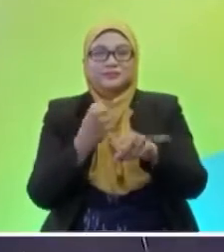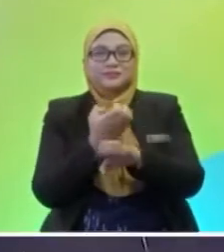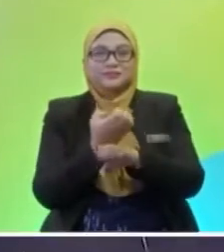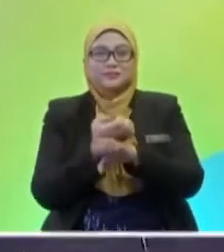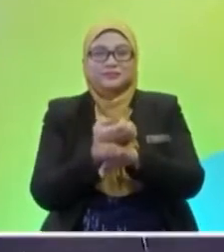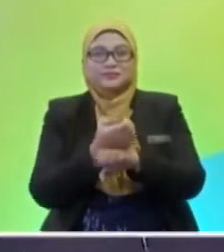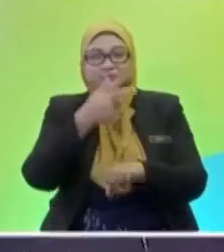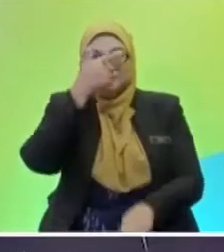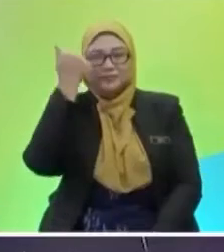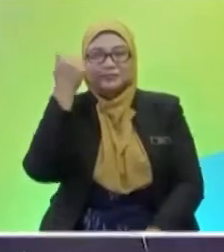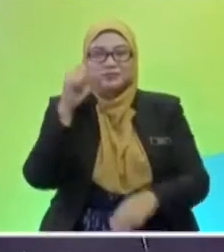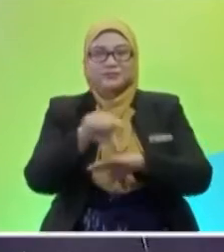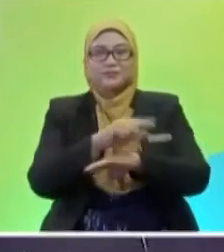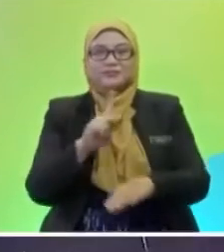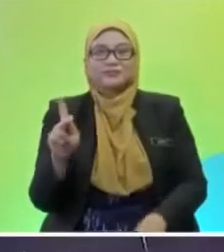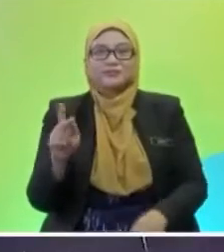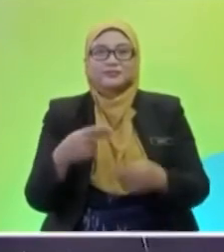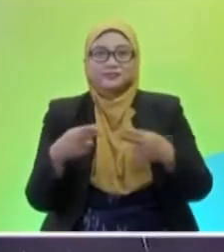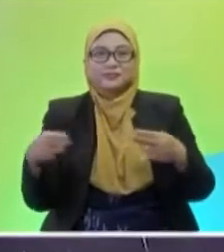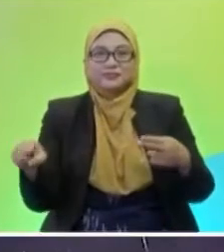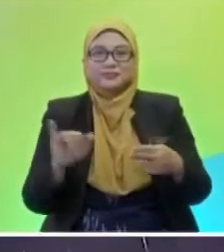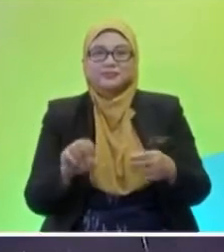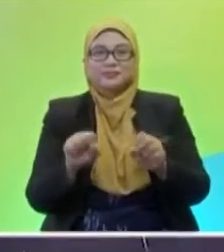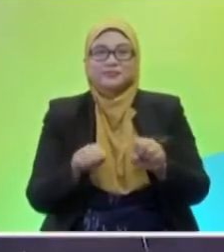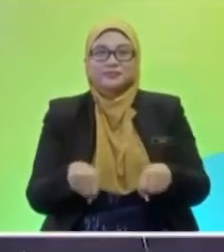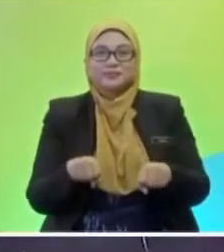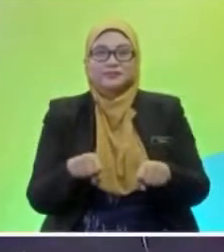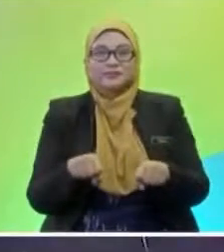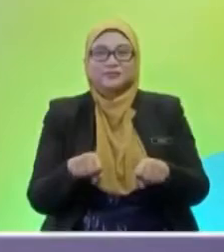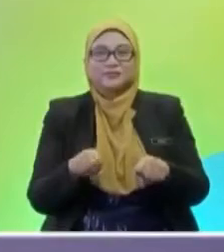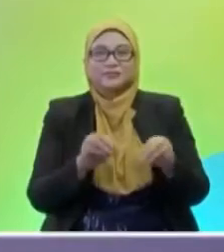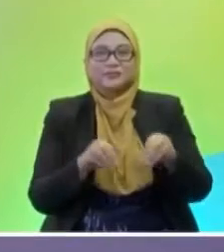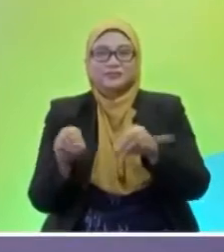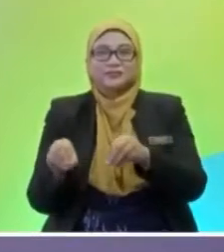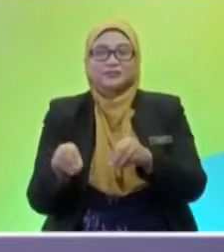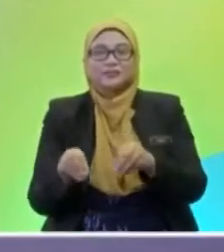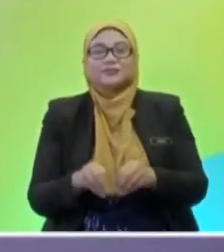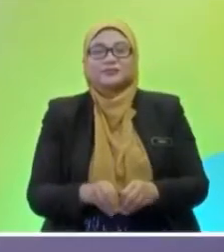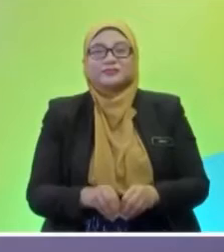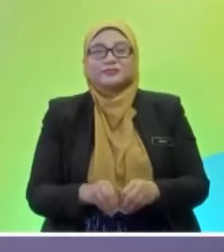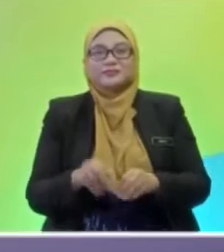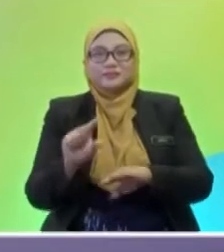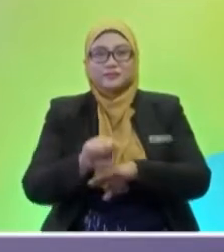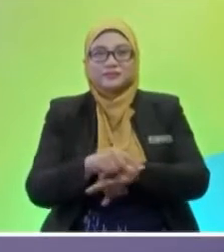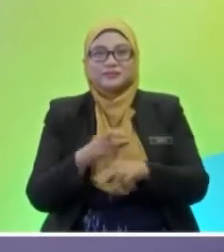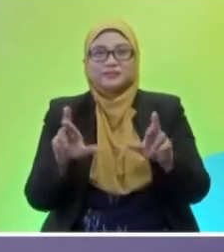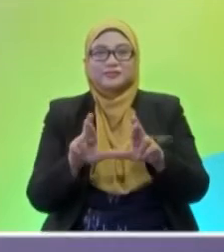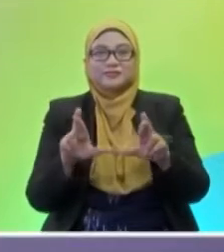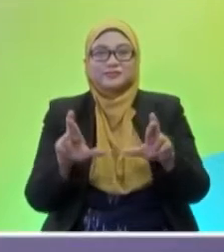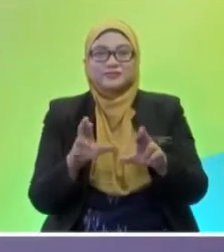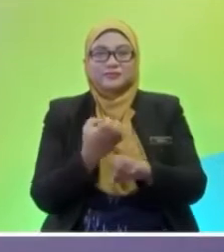keluli sebab kita menggunakan pisau yang boleh laras. Jadi cikgu cadangkan kita gunakan pembaris keluli supaya pembaris kita